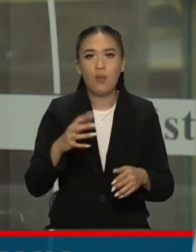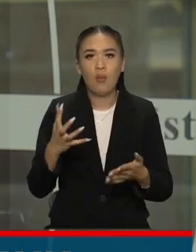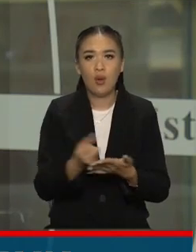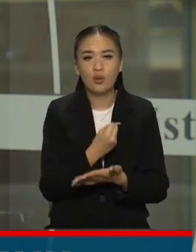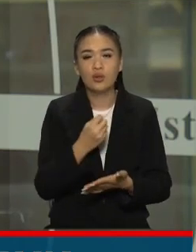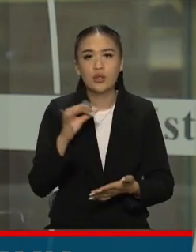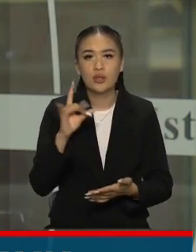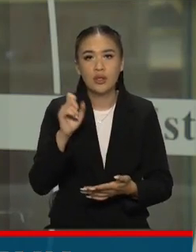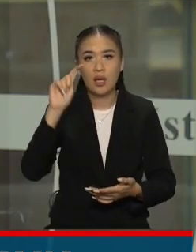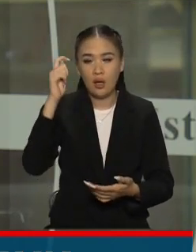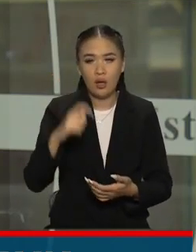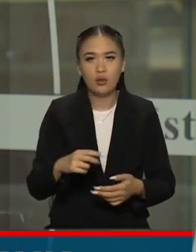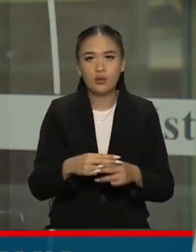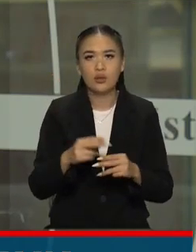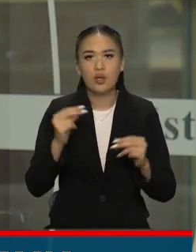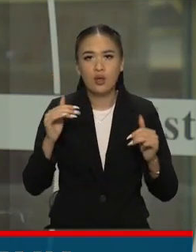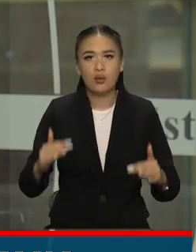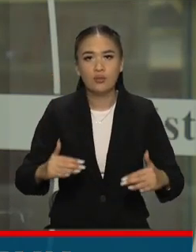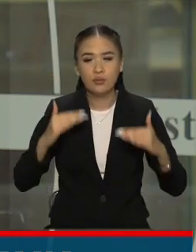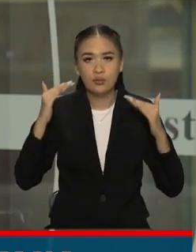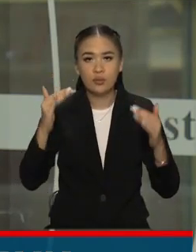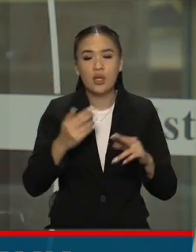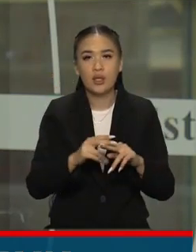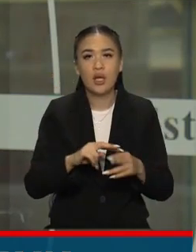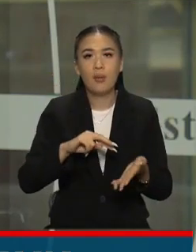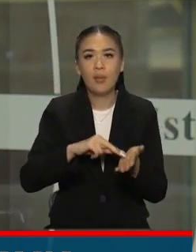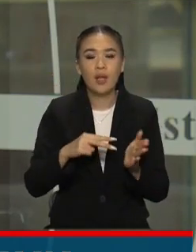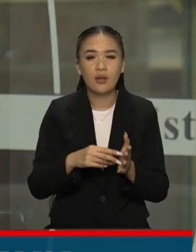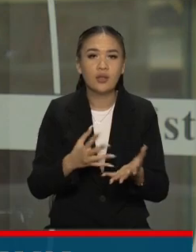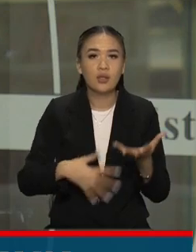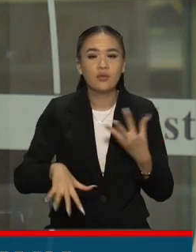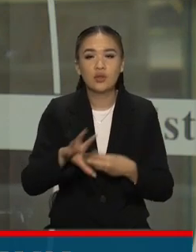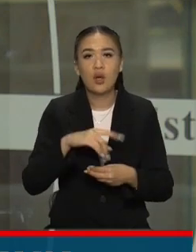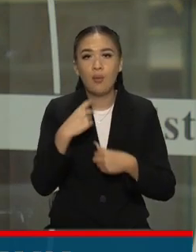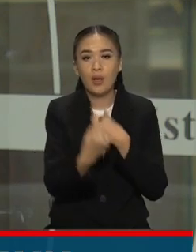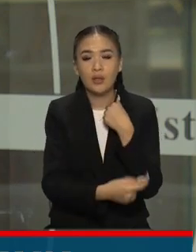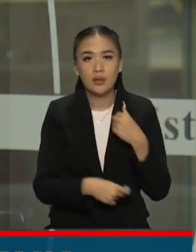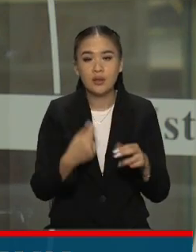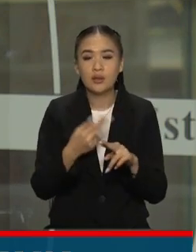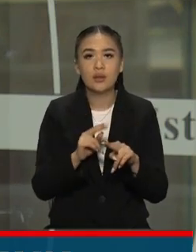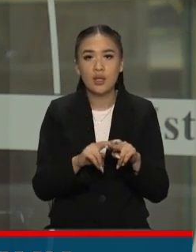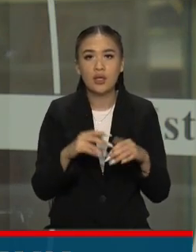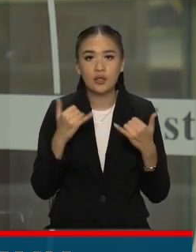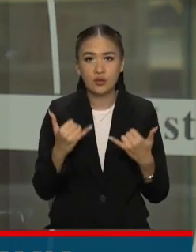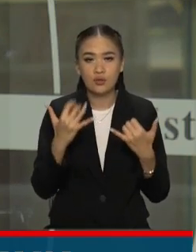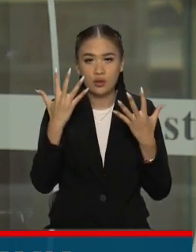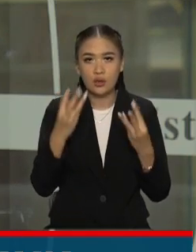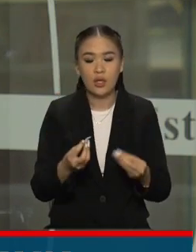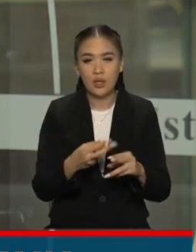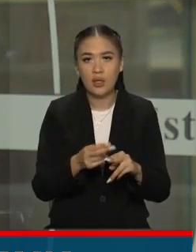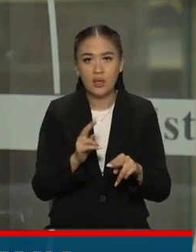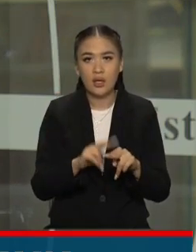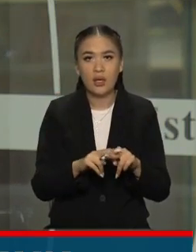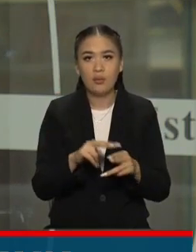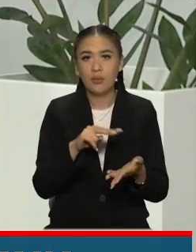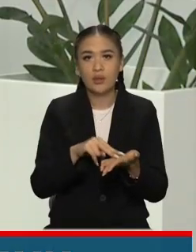конфликтов, то есть спрос повышается на военную технику. И наши запланированные средства являются там, на сегодняшний день всего лишь охватывают по цене